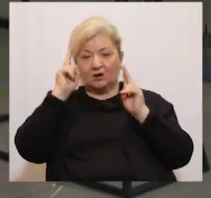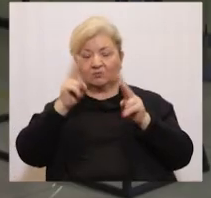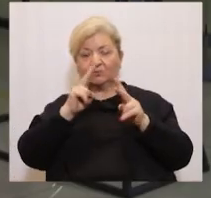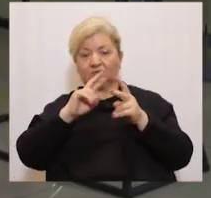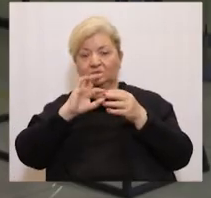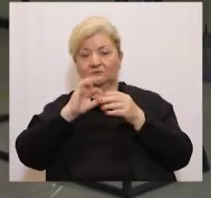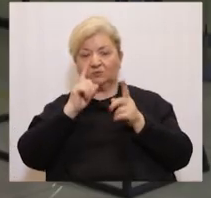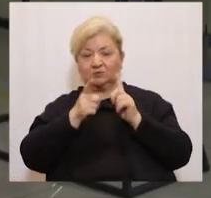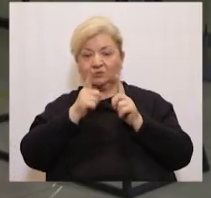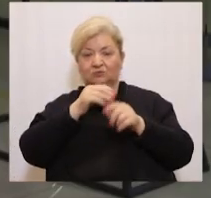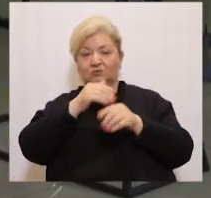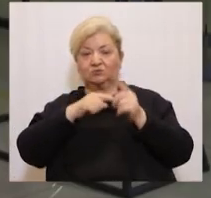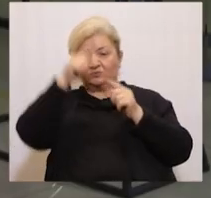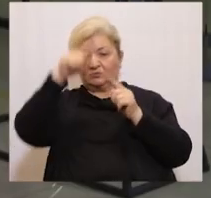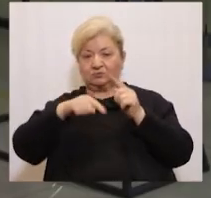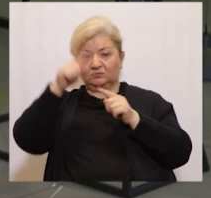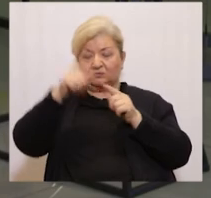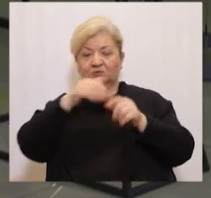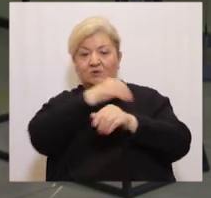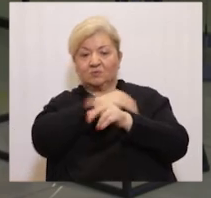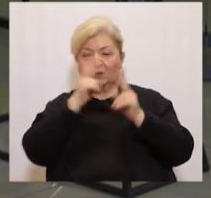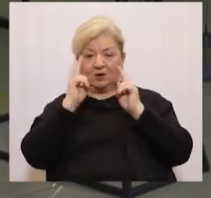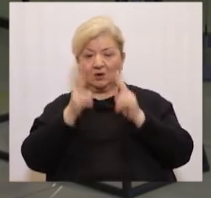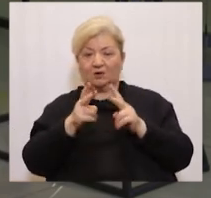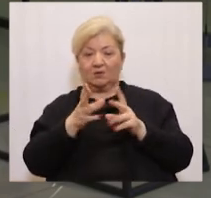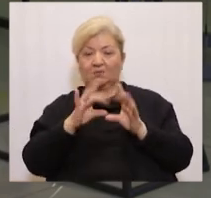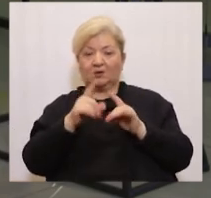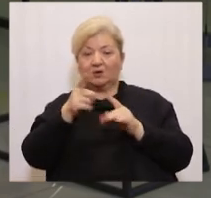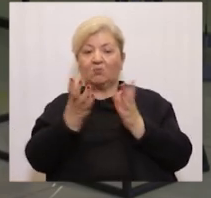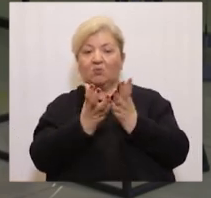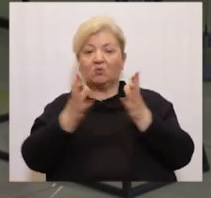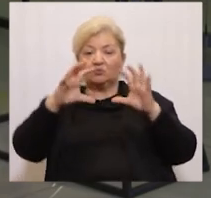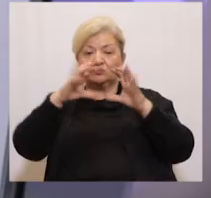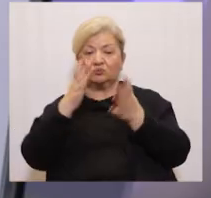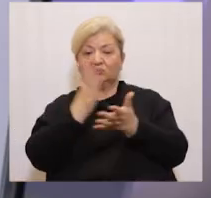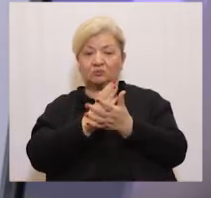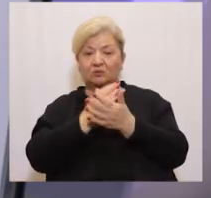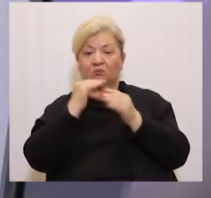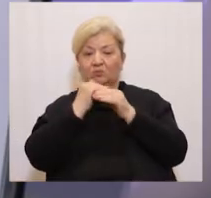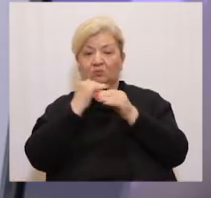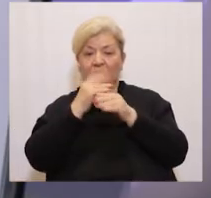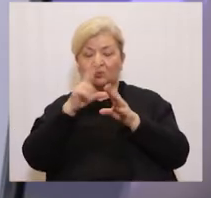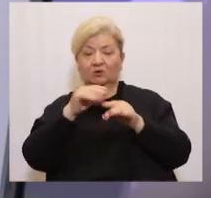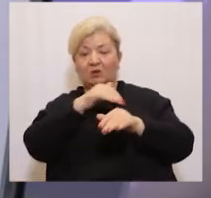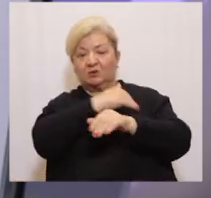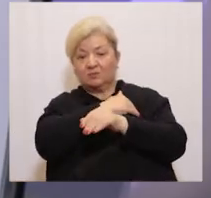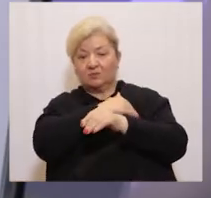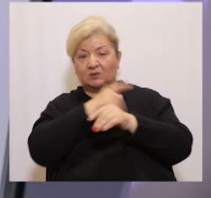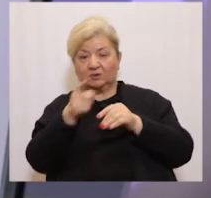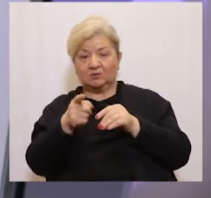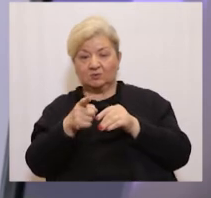ტემპერატურის აბსოლუტურ სკალაზე, ხო? მაშინ ჩვენ ვიცით, რომ მოცულობა არის პროპორციული, ესე იგი